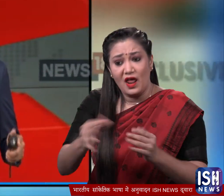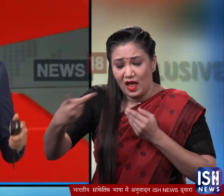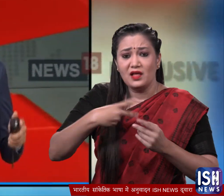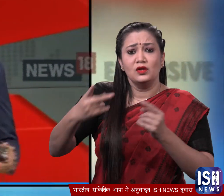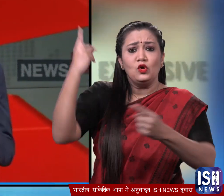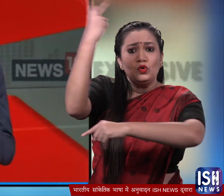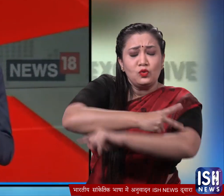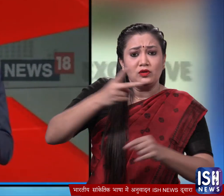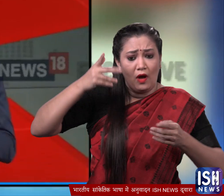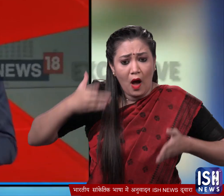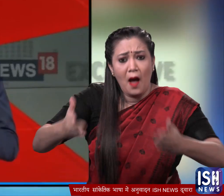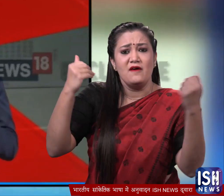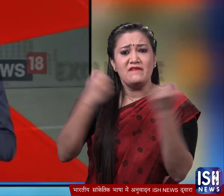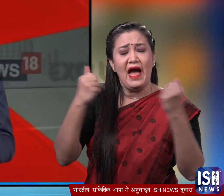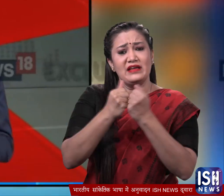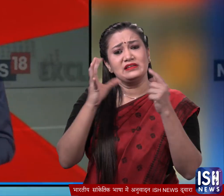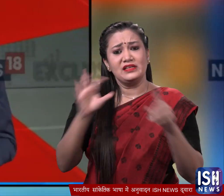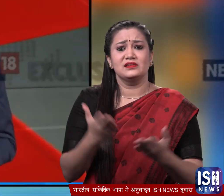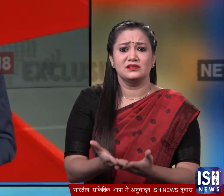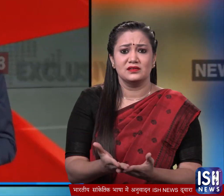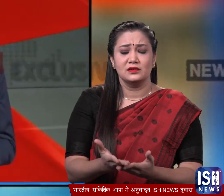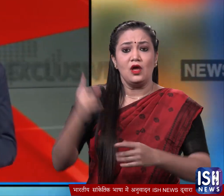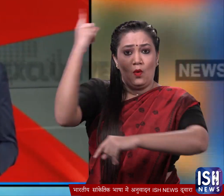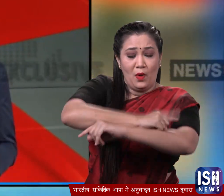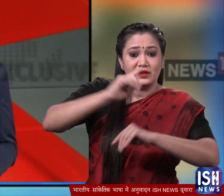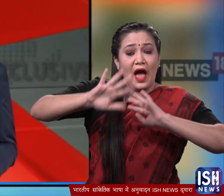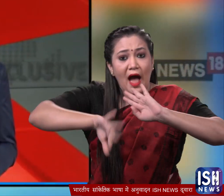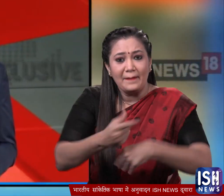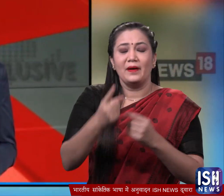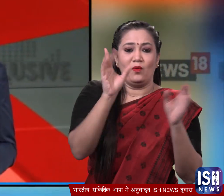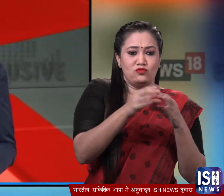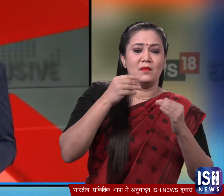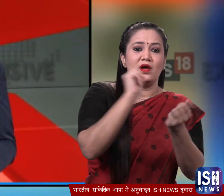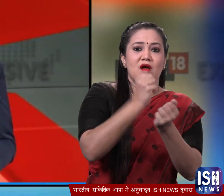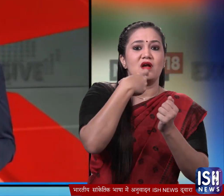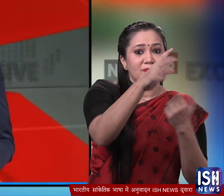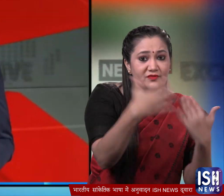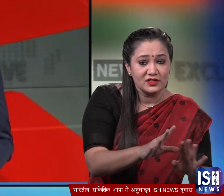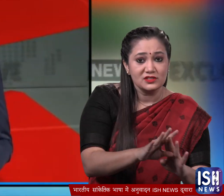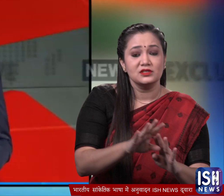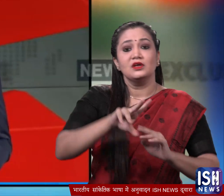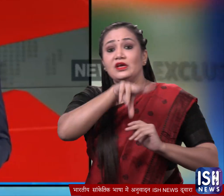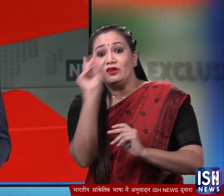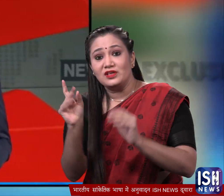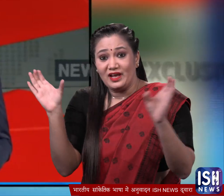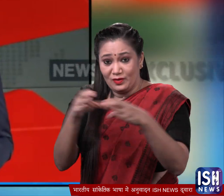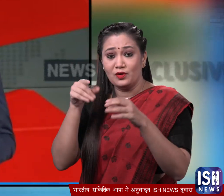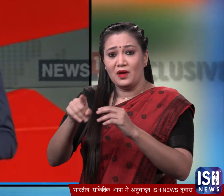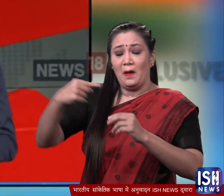का झगड़ा 2 दिन तक चौराहे पर कोहराम की वजह बन गया, क्योंकि पहले दिन के झगड़े के बाद एक पक्ष ने थाने में लूट का केस दर्ज